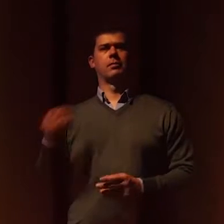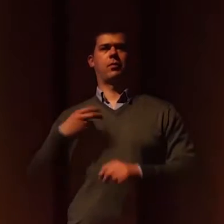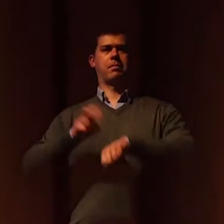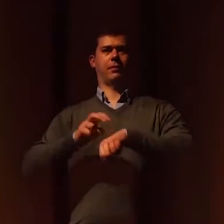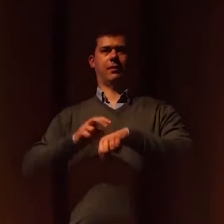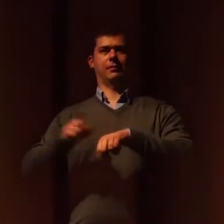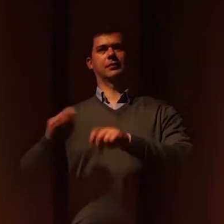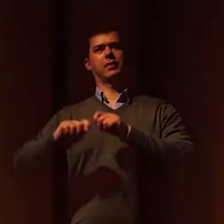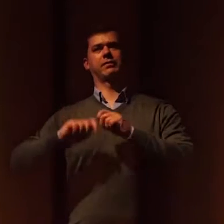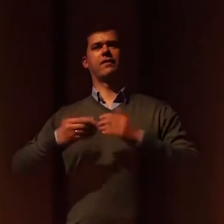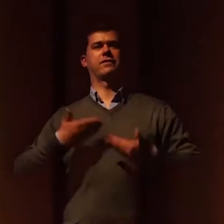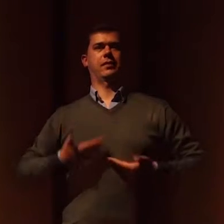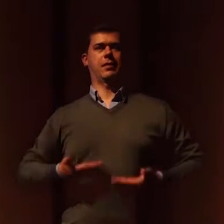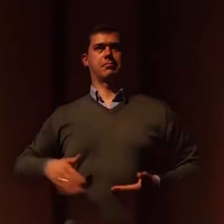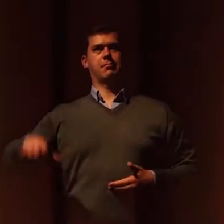Trę